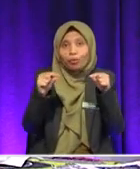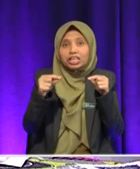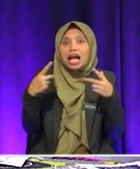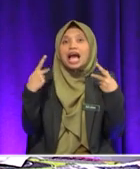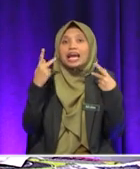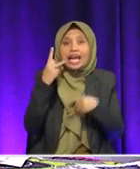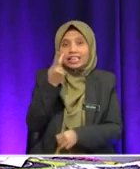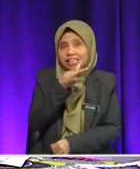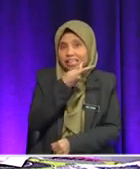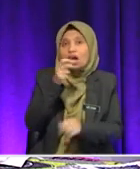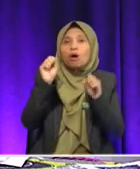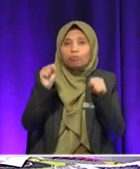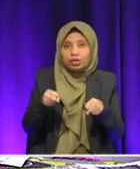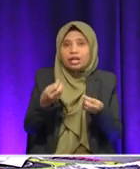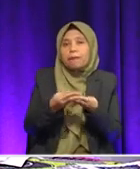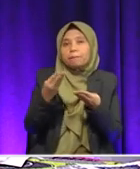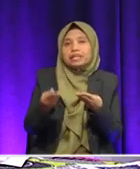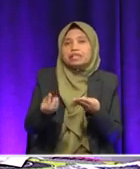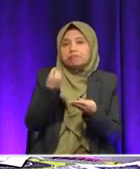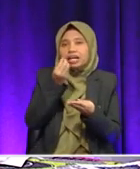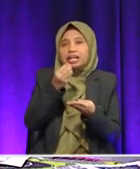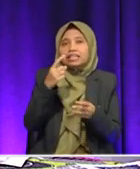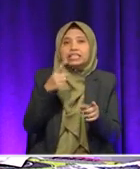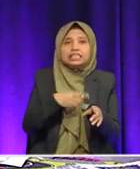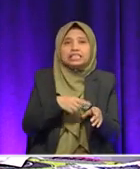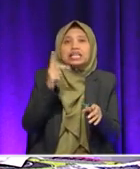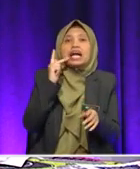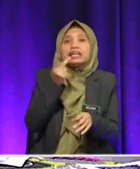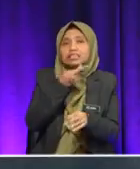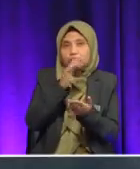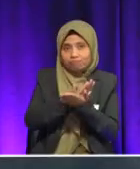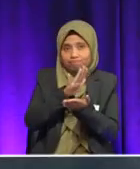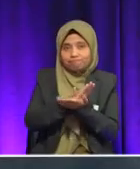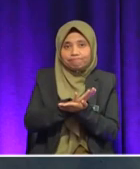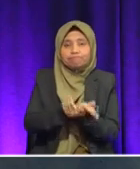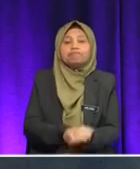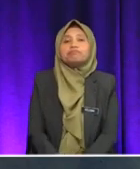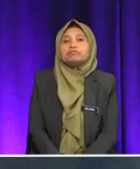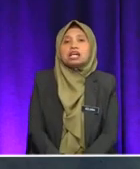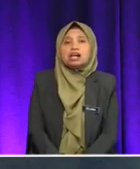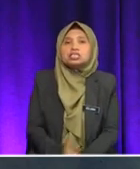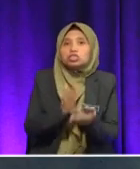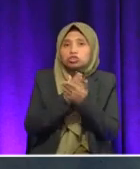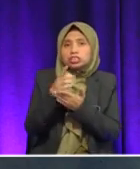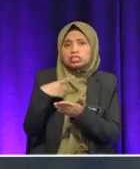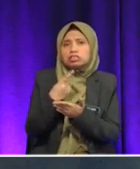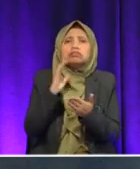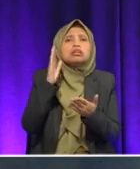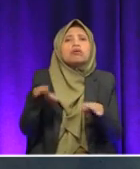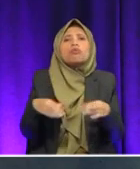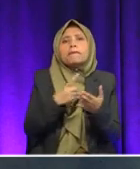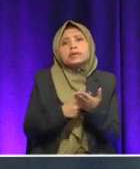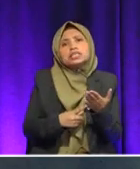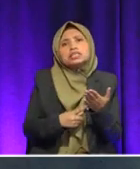makanan di canti sekolah Oke seterusnya kita akan bawa apa ya cewek